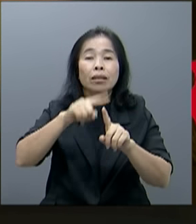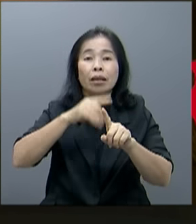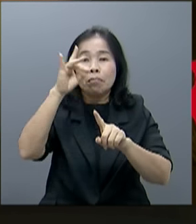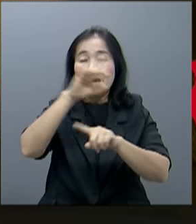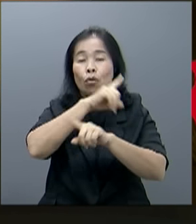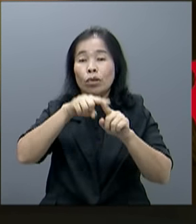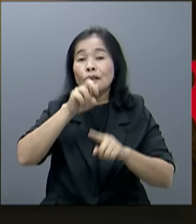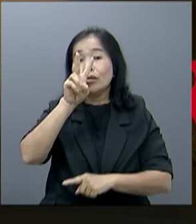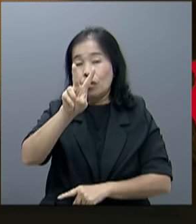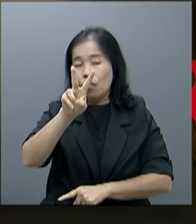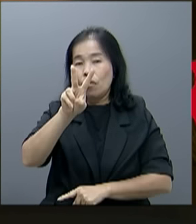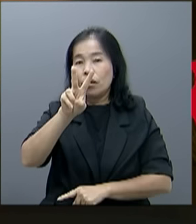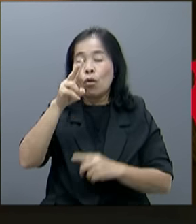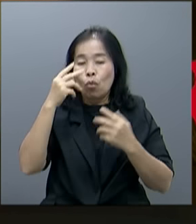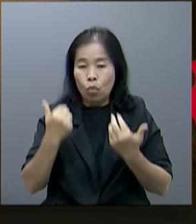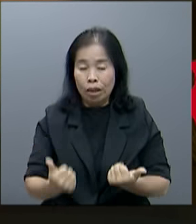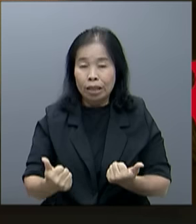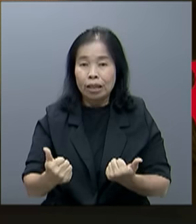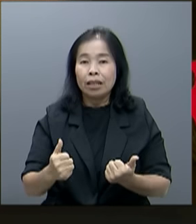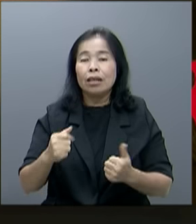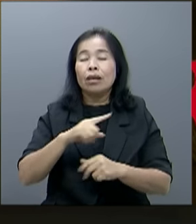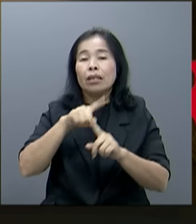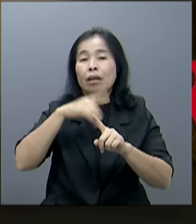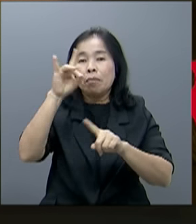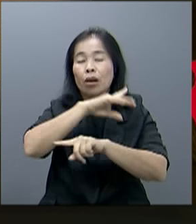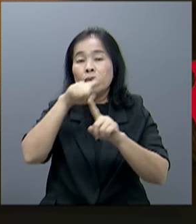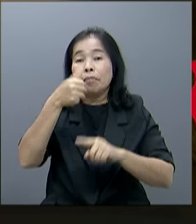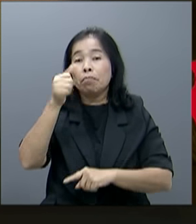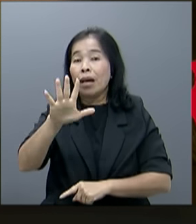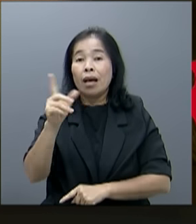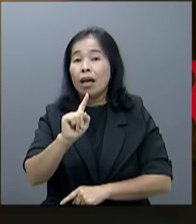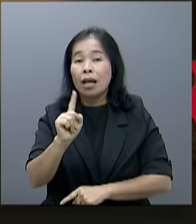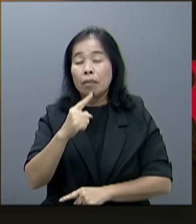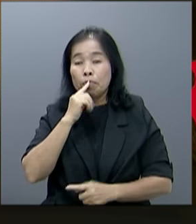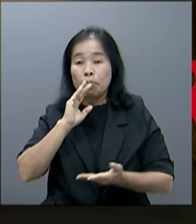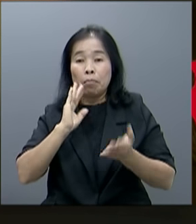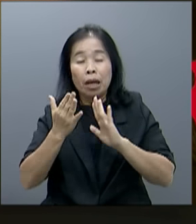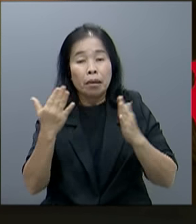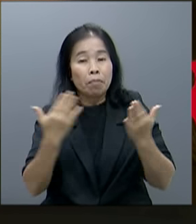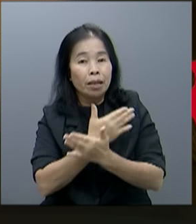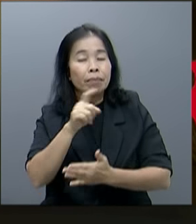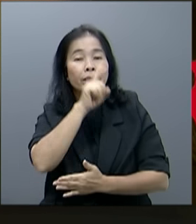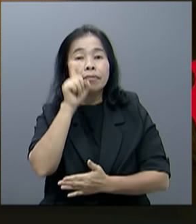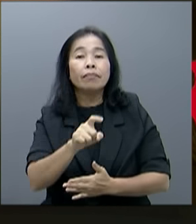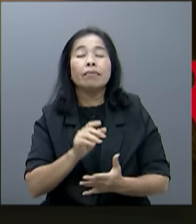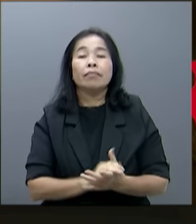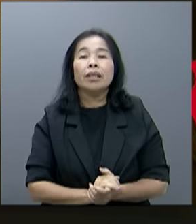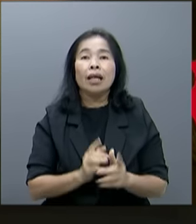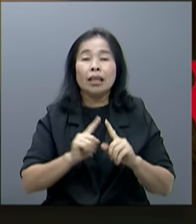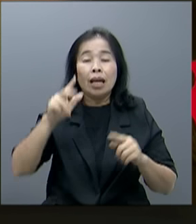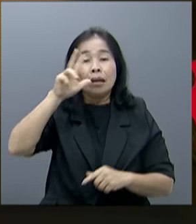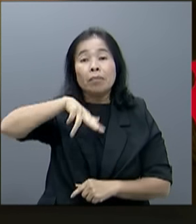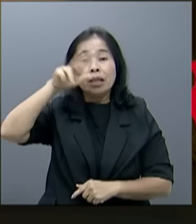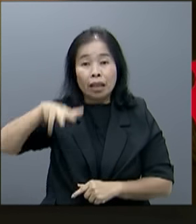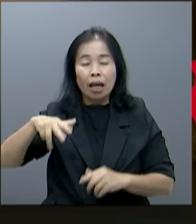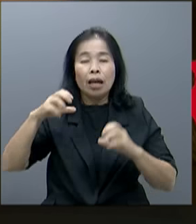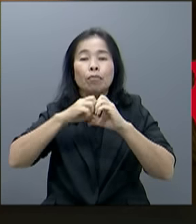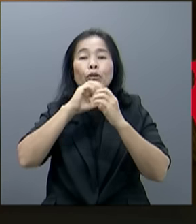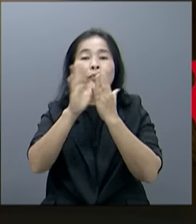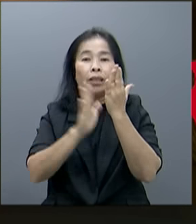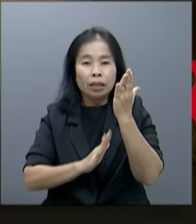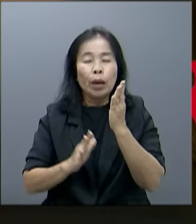คะวันนี้15สิงหาคมข้อสังเกตอยู่ที่ว่าจะเปลี่ยนไปหรือเปล่าแต่ระหว่างเพื่อไทยภูมิใจไทยจะยังคง